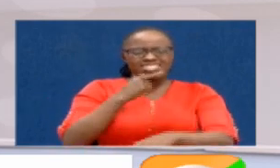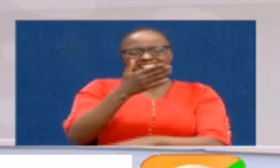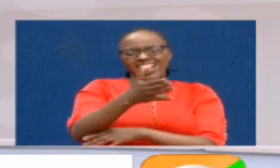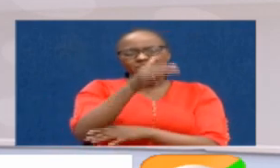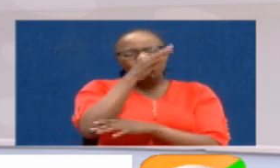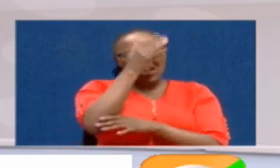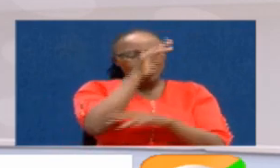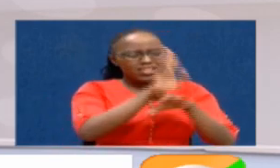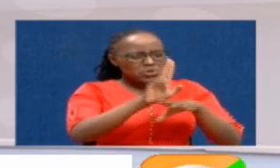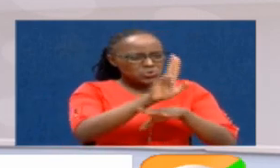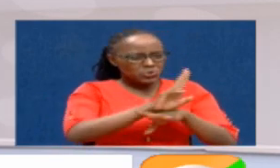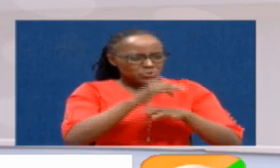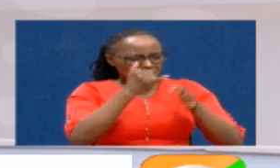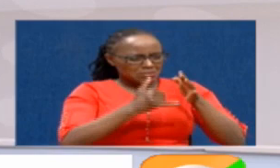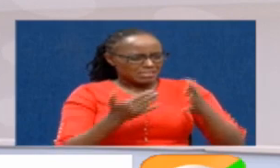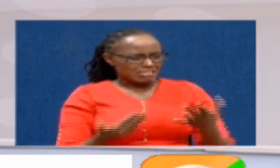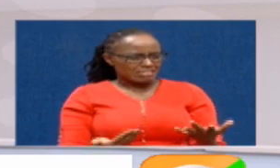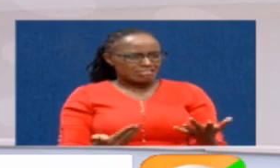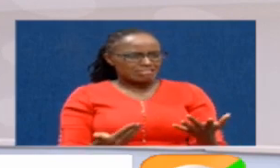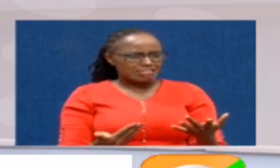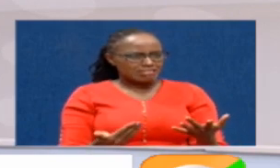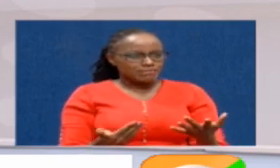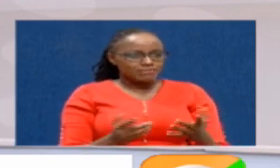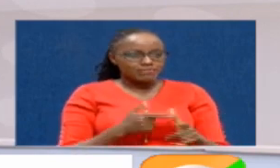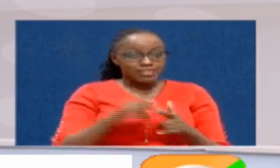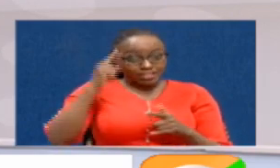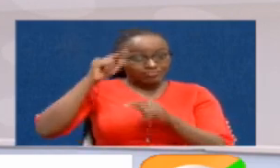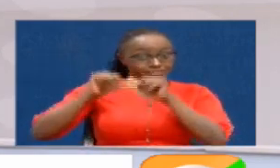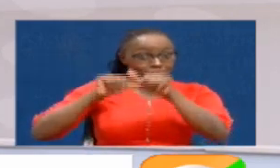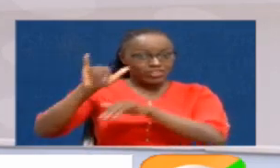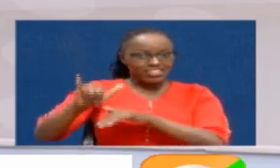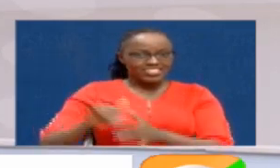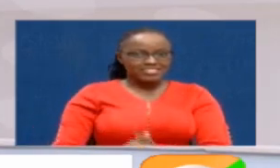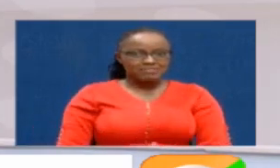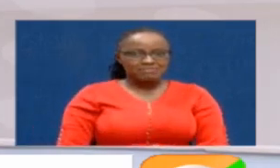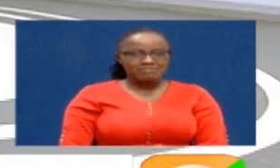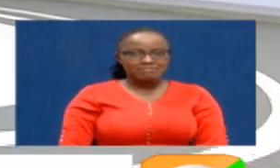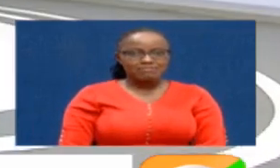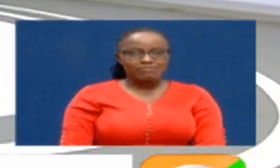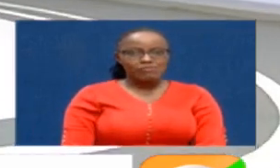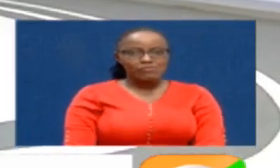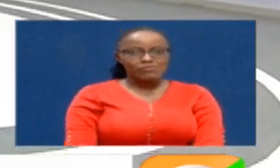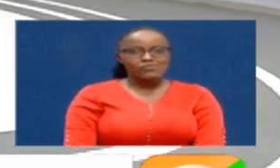acha bwana, wanatumia mashine. Ya tafakari.